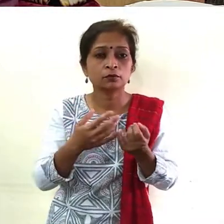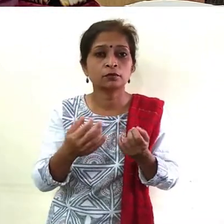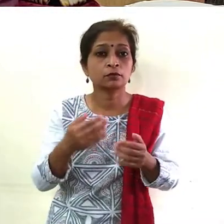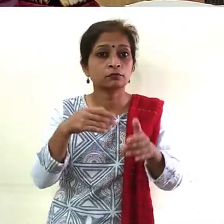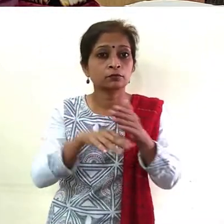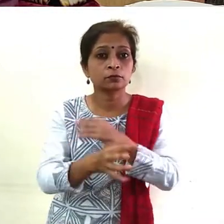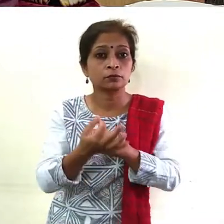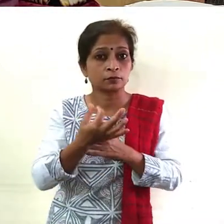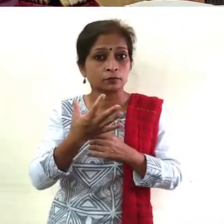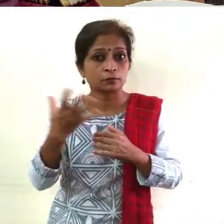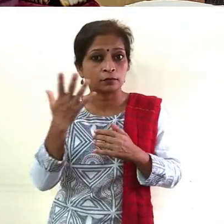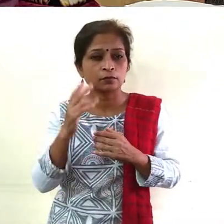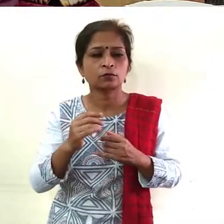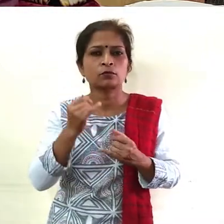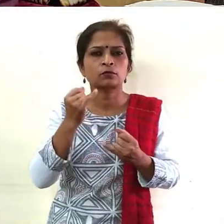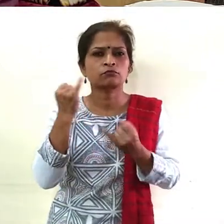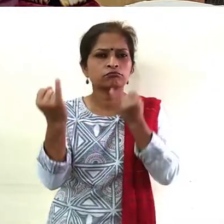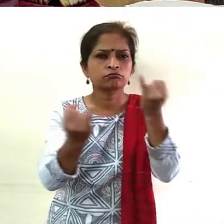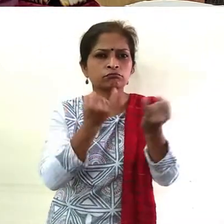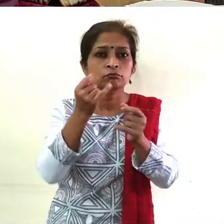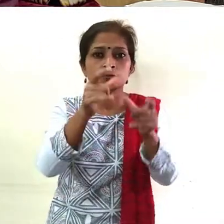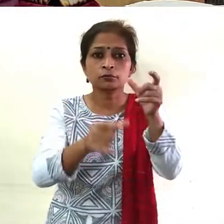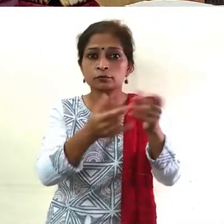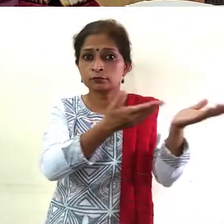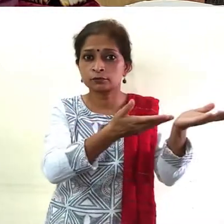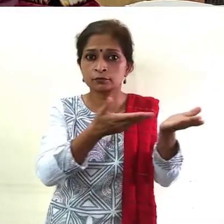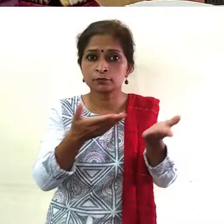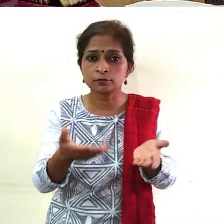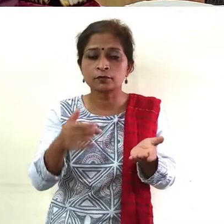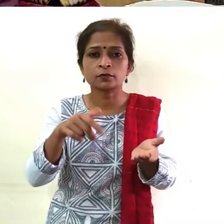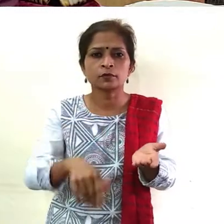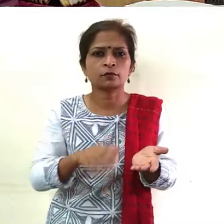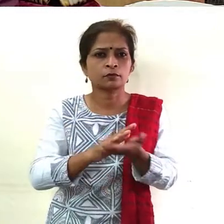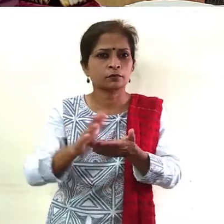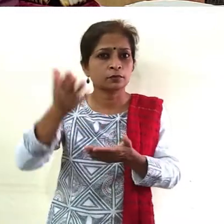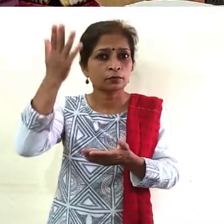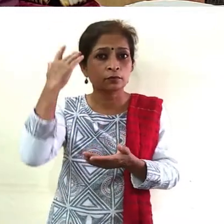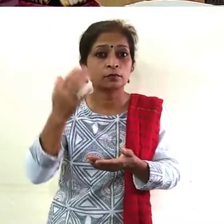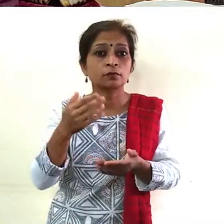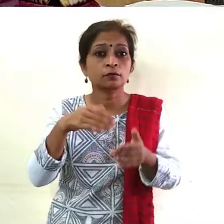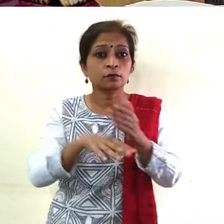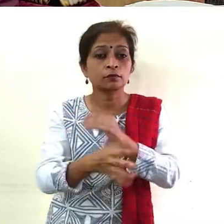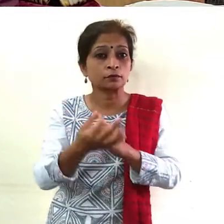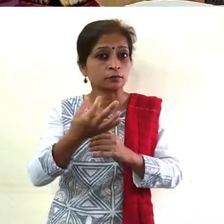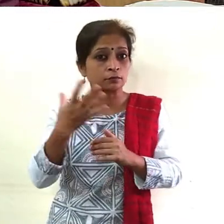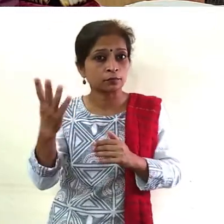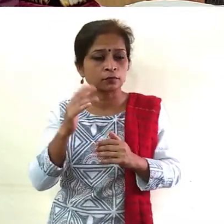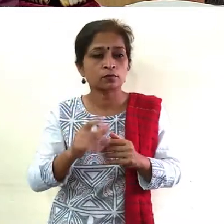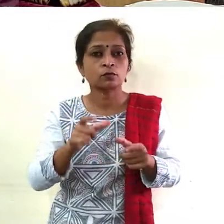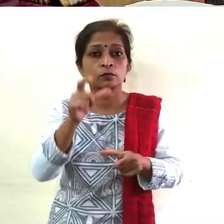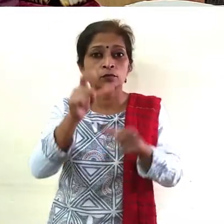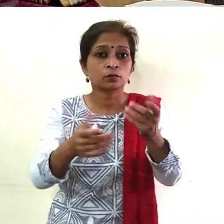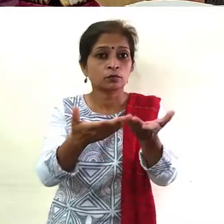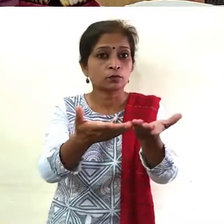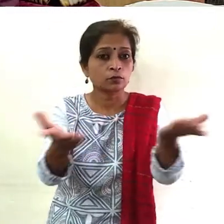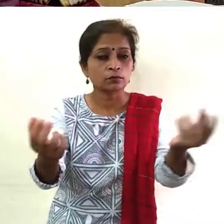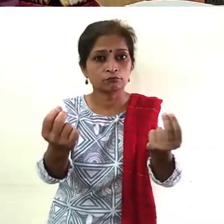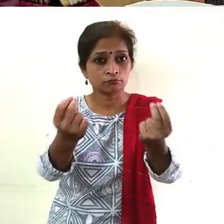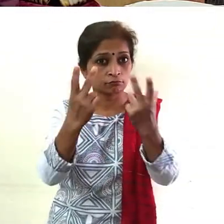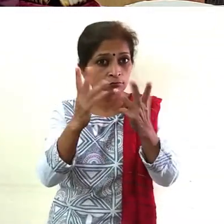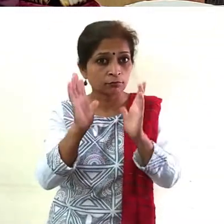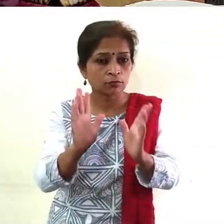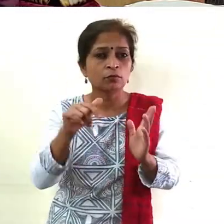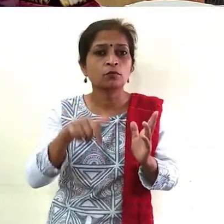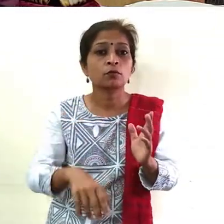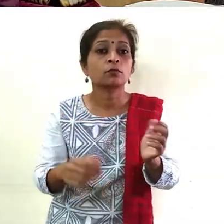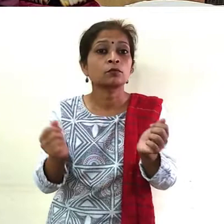है जिसे खोजते हुए लोग यहाँ तक खींचे चले आते हैं। हमारा इतिहास इतना खास है जो कि सभी को आश्चर्यचकित तो करता